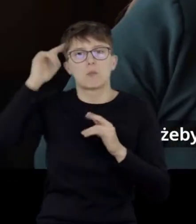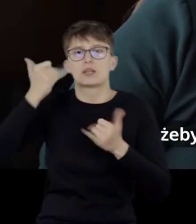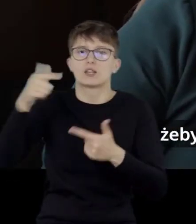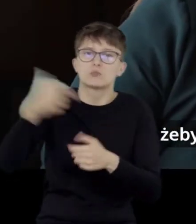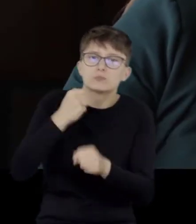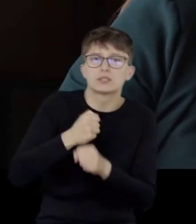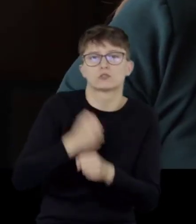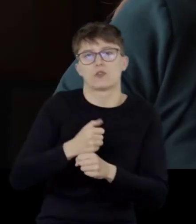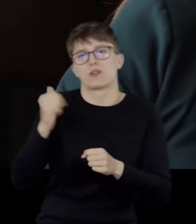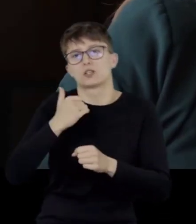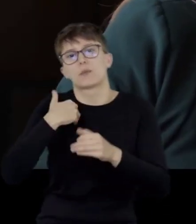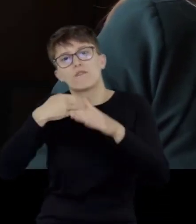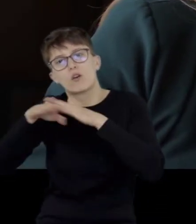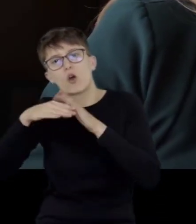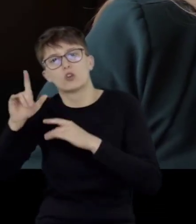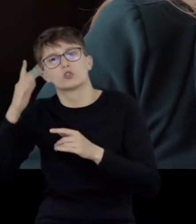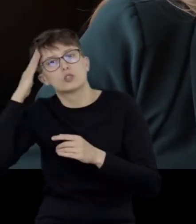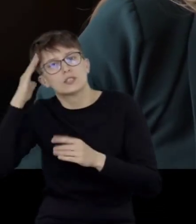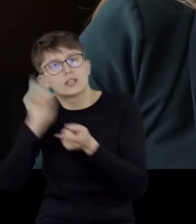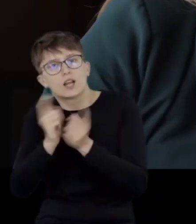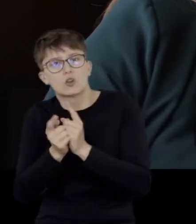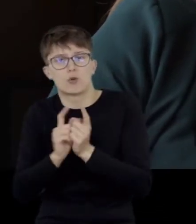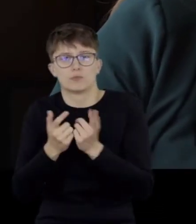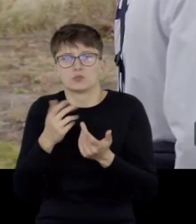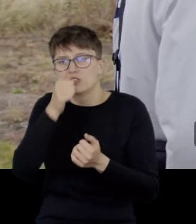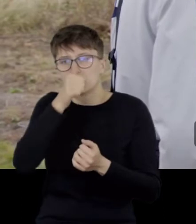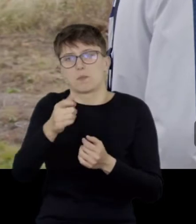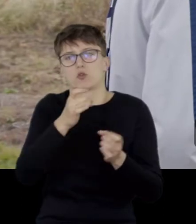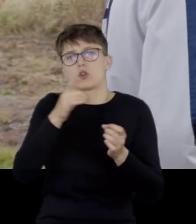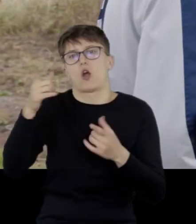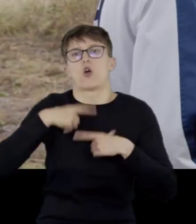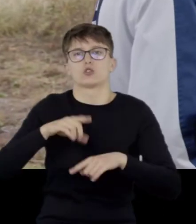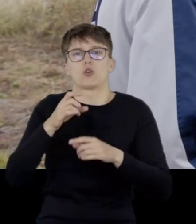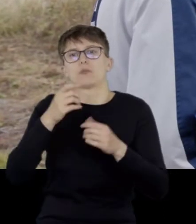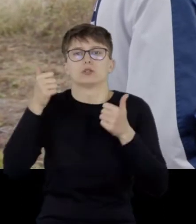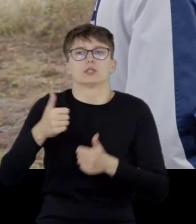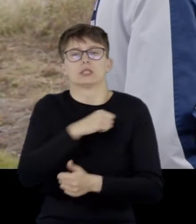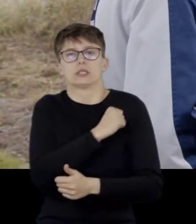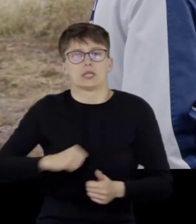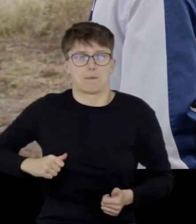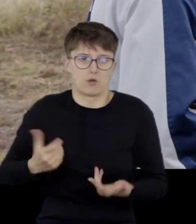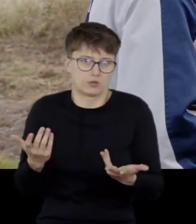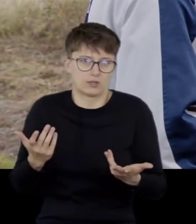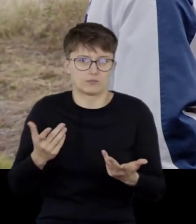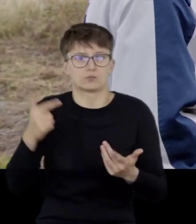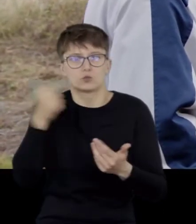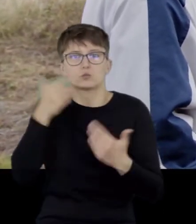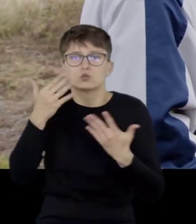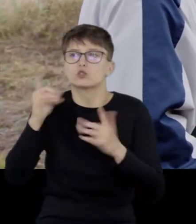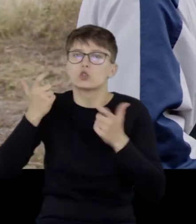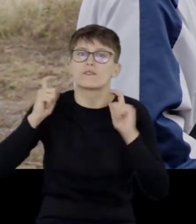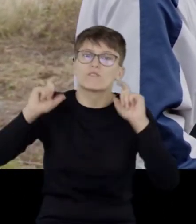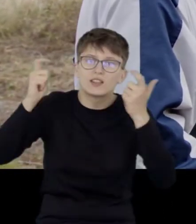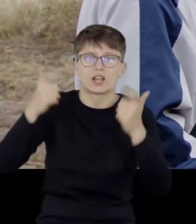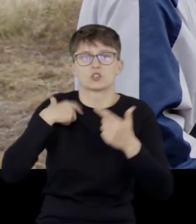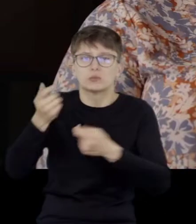to było pracować, jak to było wychodzić do znajomych. Przecież nikt od razu nie stał się osobą samotną, tak? Tylko gdzieś tam